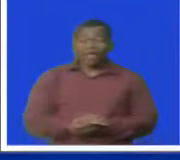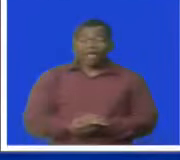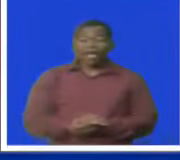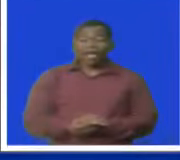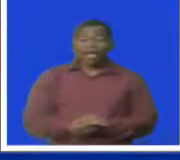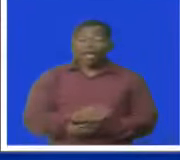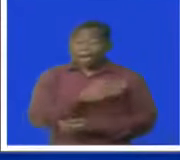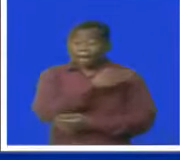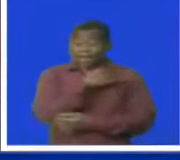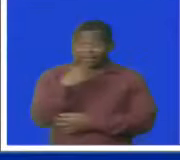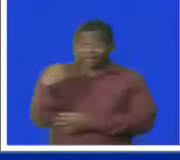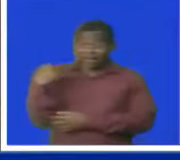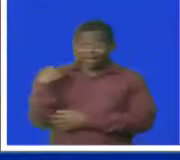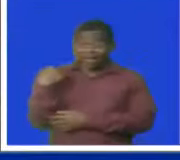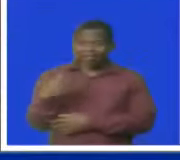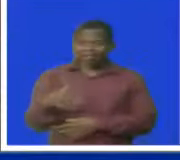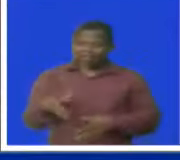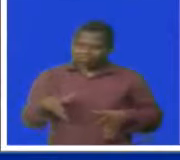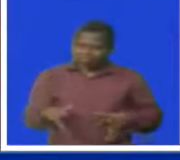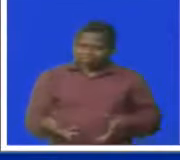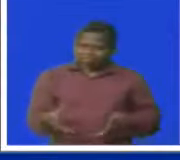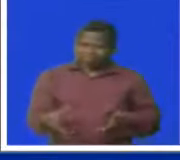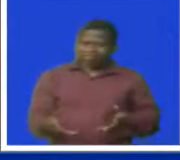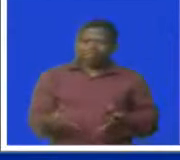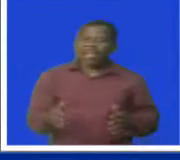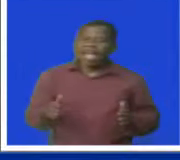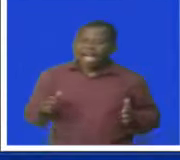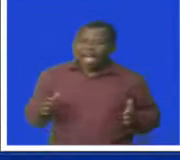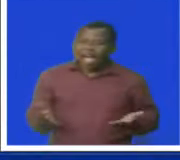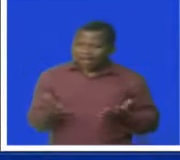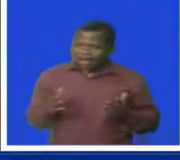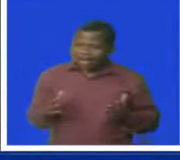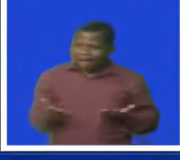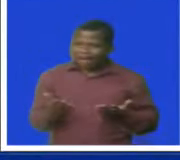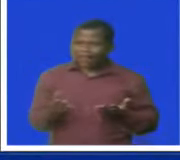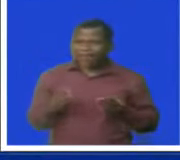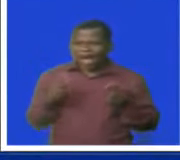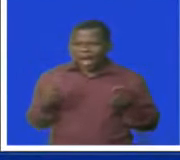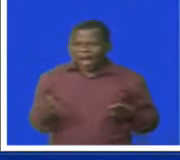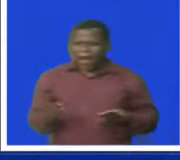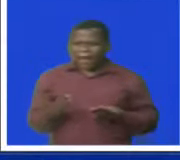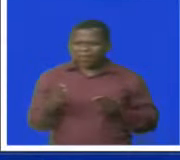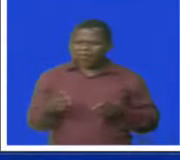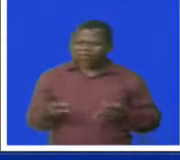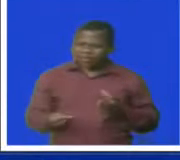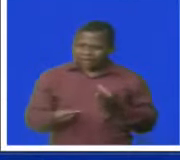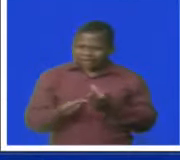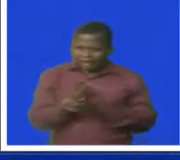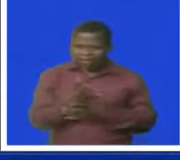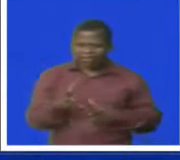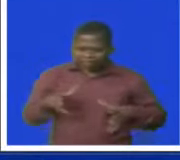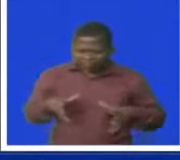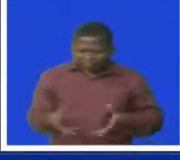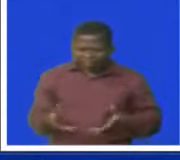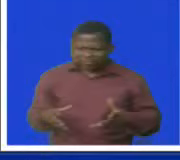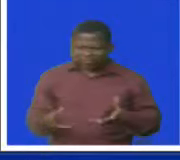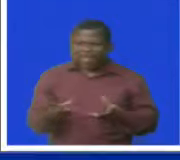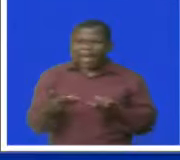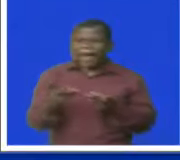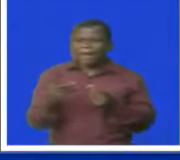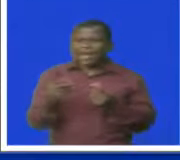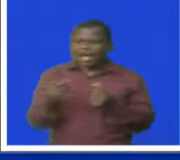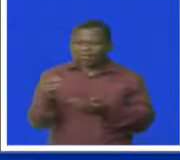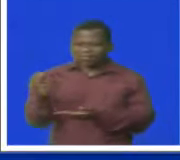abakukhuthalele kulima ngobe kunempilo futhi kunemali. Ukukhulumisa ngesihloko sethu vele lesesinaso letiko lesithi